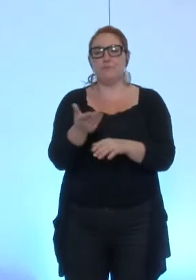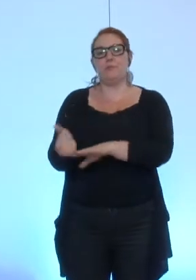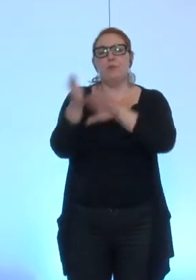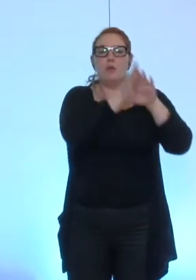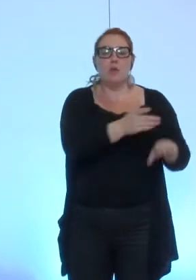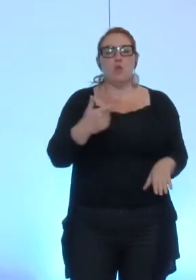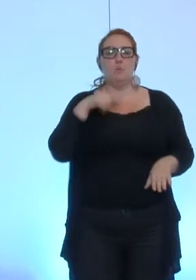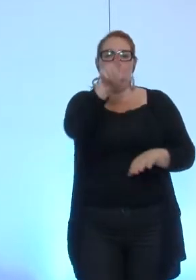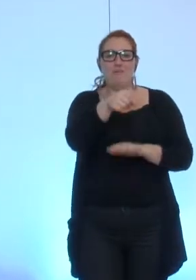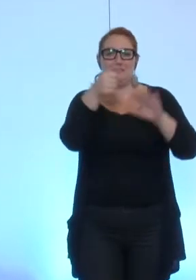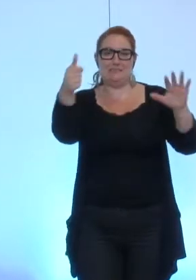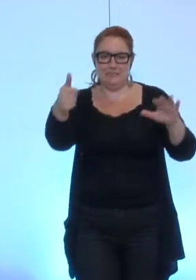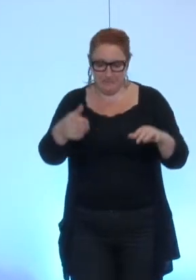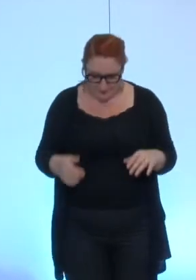26